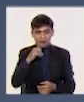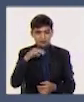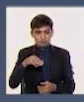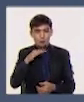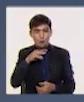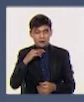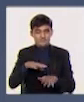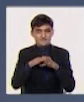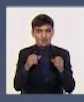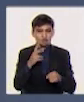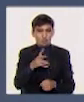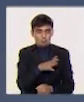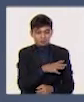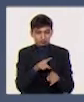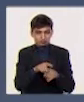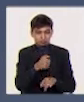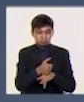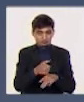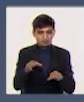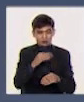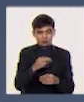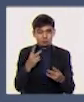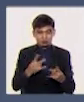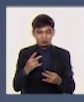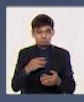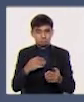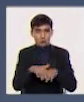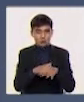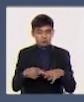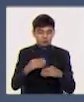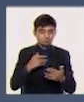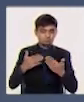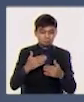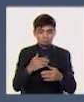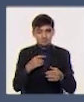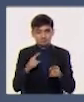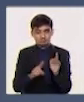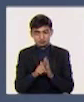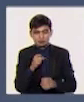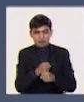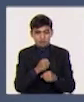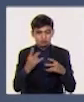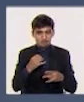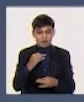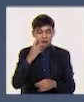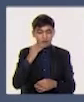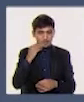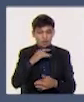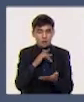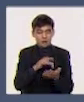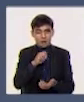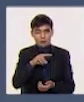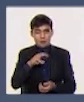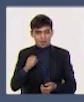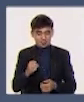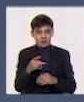Тоқаев билік басындағылар Бұқарамен етене байланыс орнатулары керек деп талап қойған еді. Осыны алға тартқан Алматы қаласы Алмалы ауданының әкімі